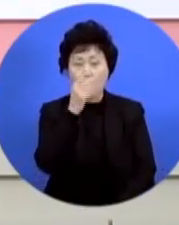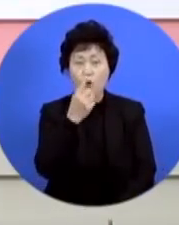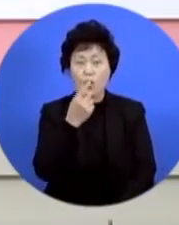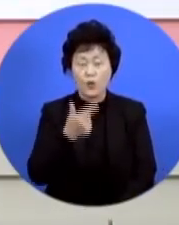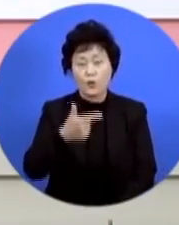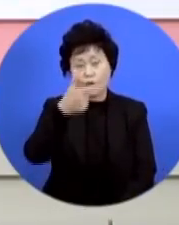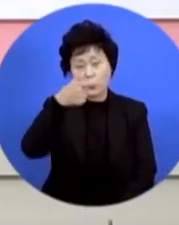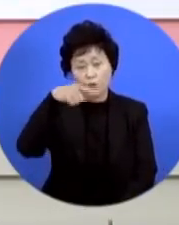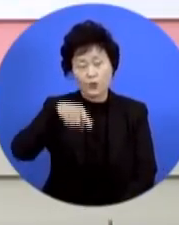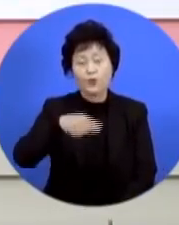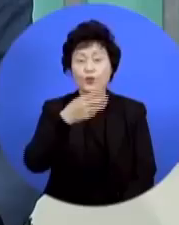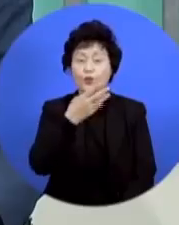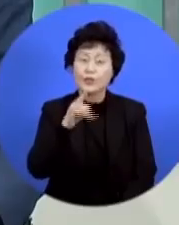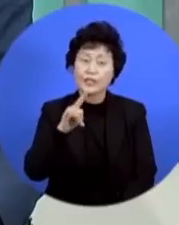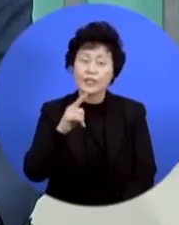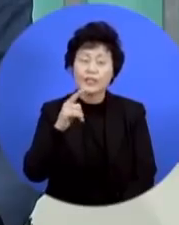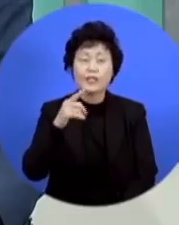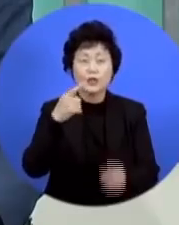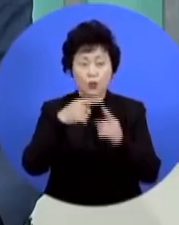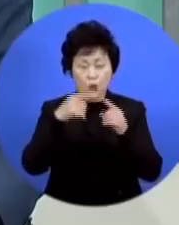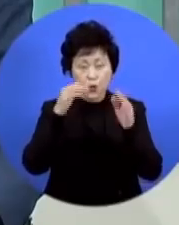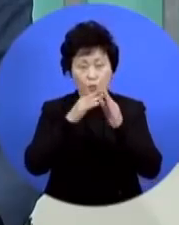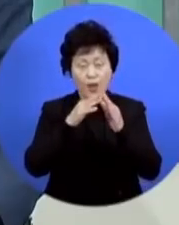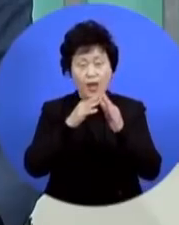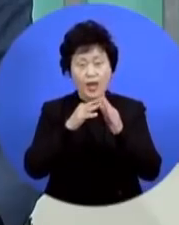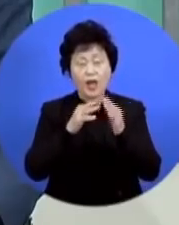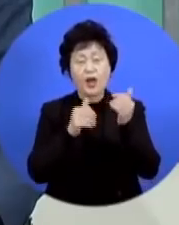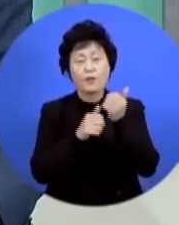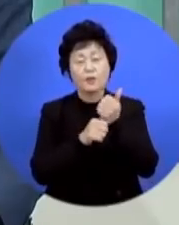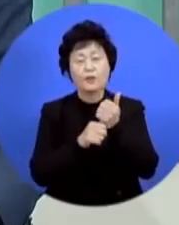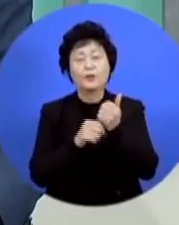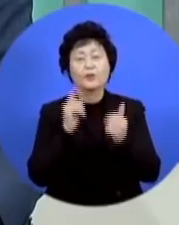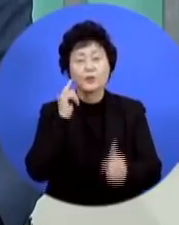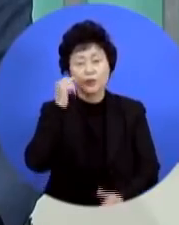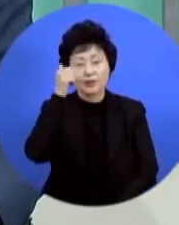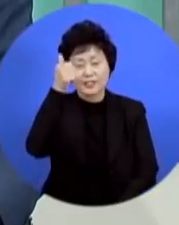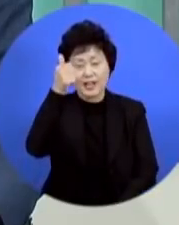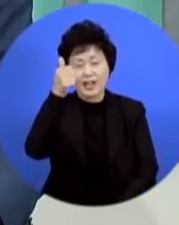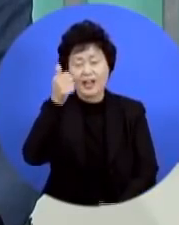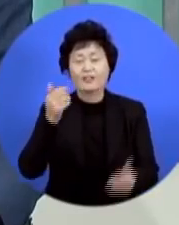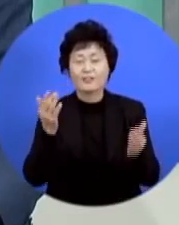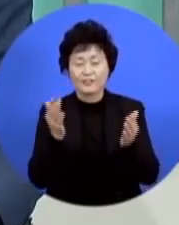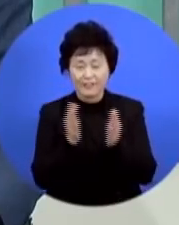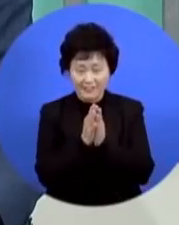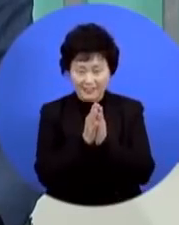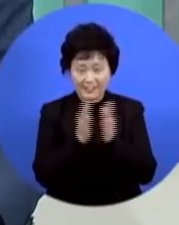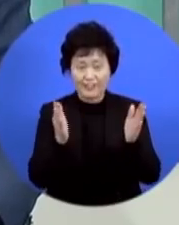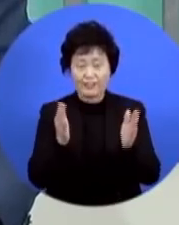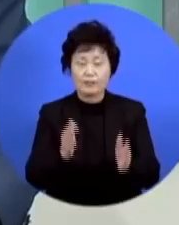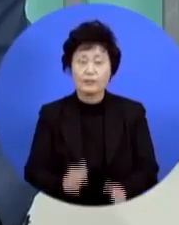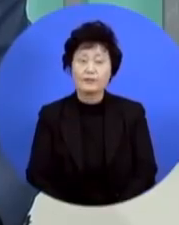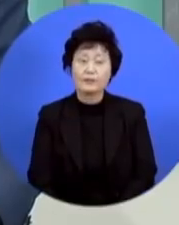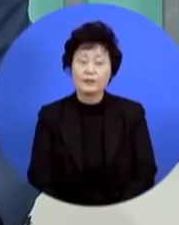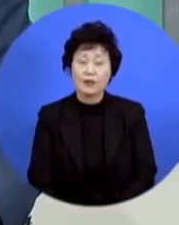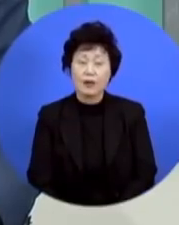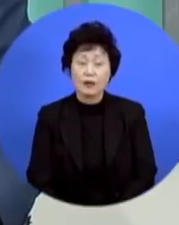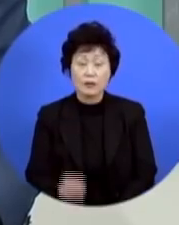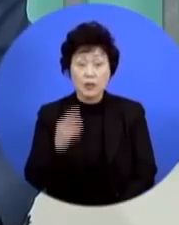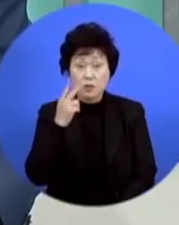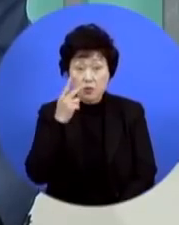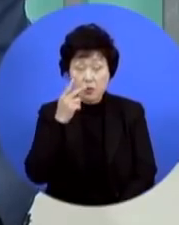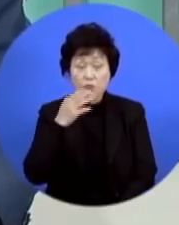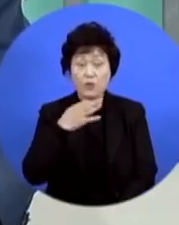시작했죠. 아니 근데 왜 미국에서 소위 말해 14살? 14살